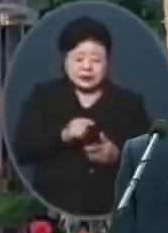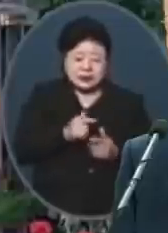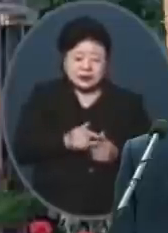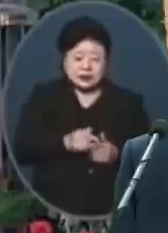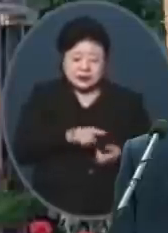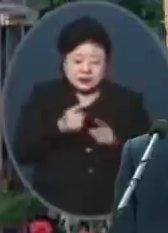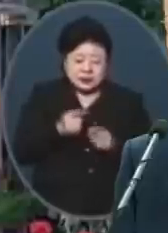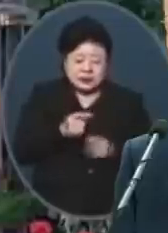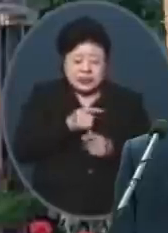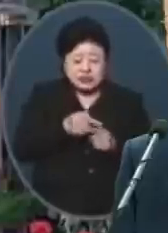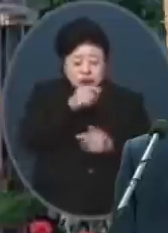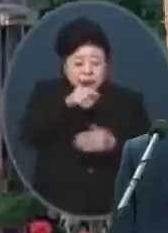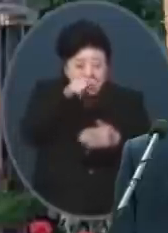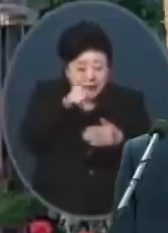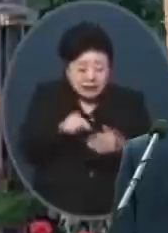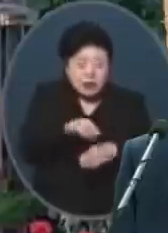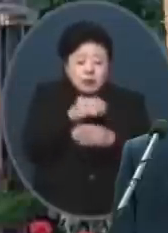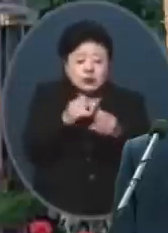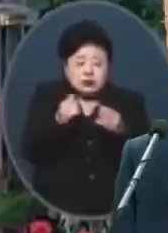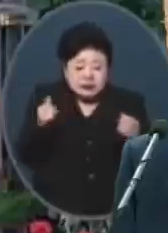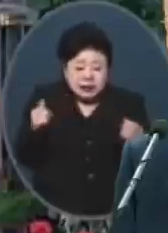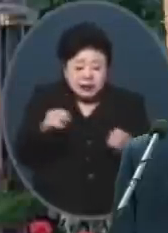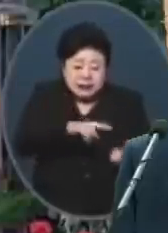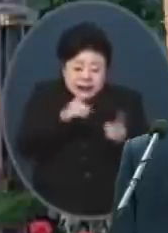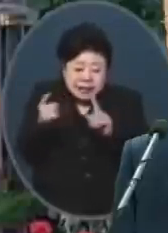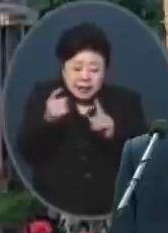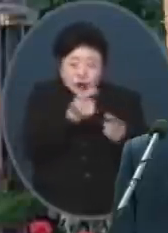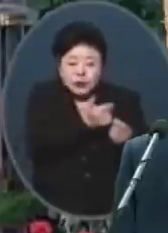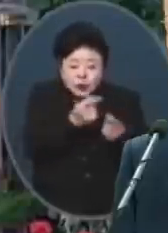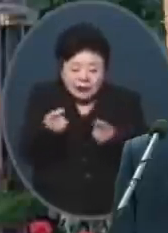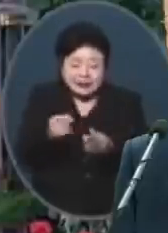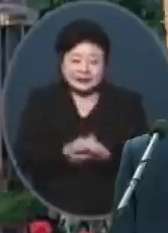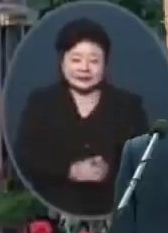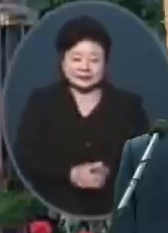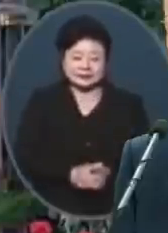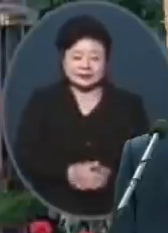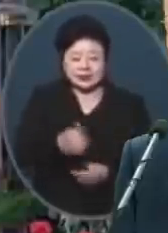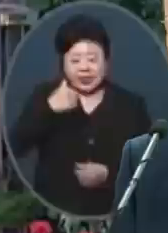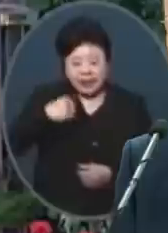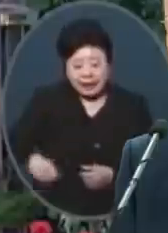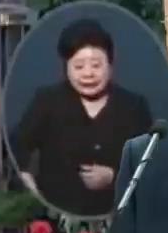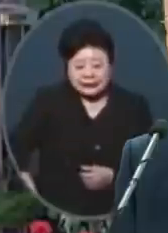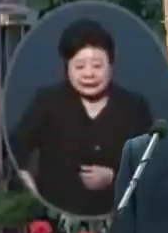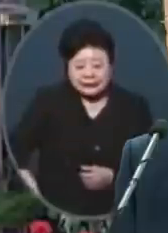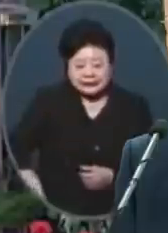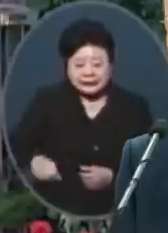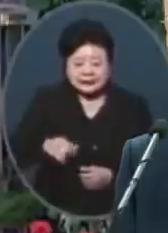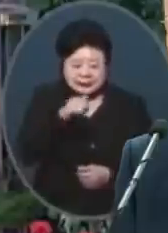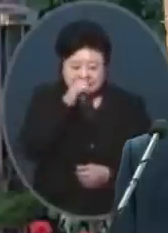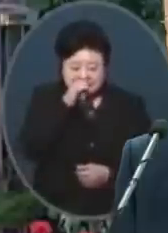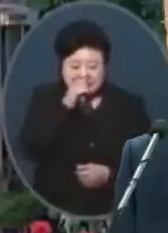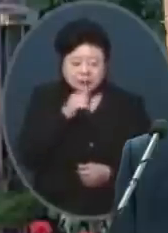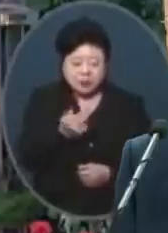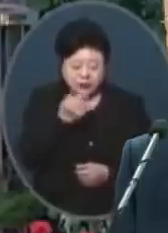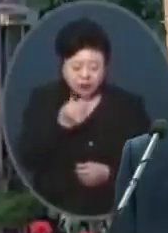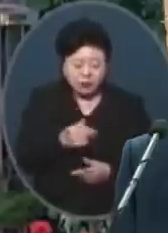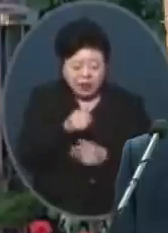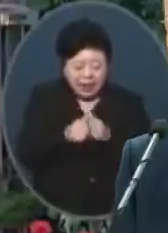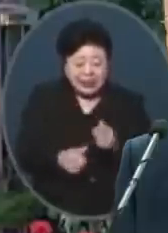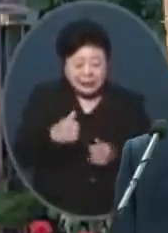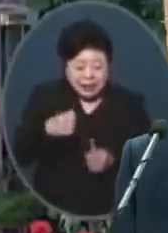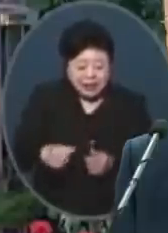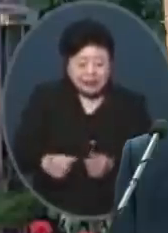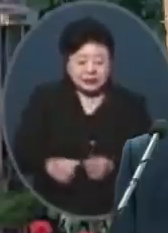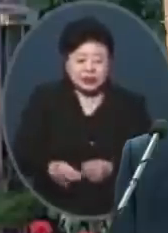같이 그리스도 안에서 모든 사람이 삶을 얻으려요 아들이 있는 자에게는 생명이 있고 하나님의 아들이